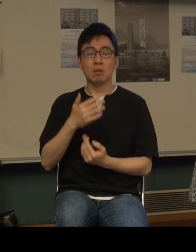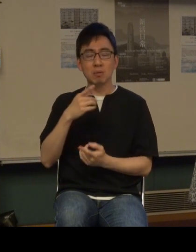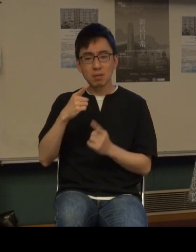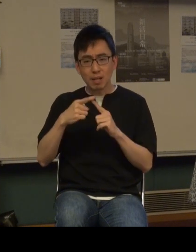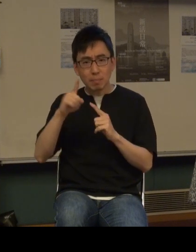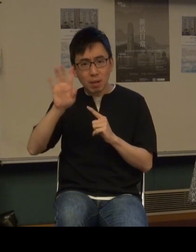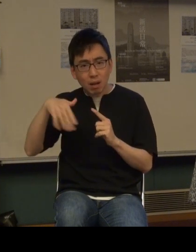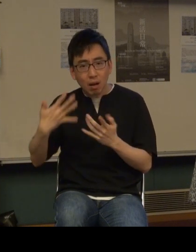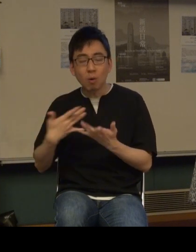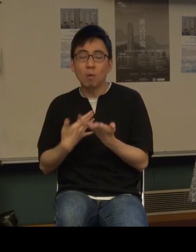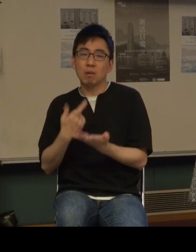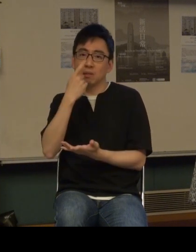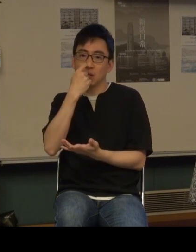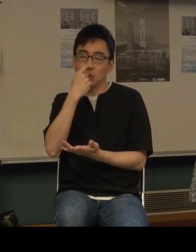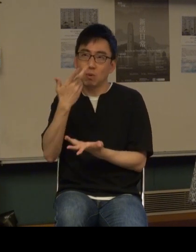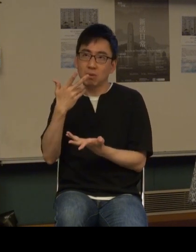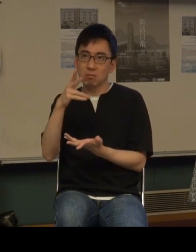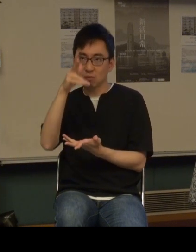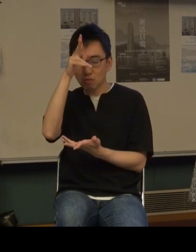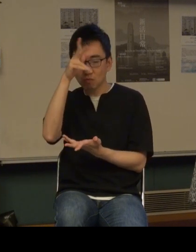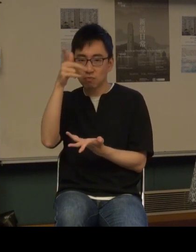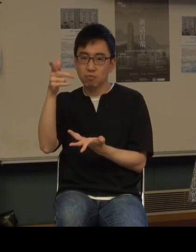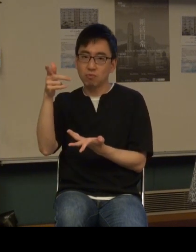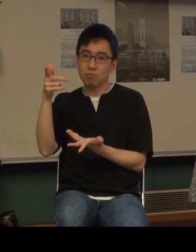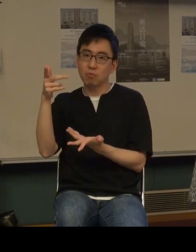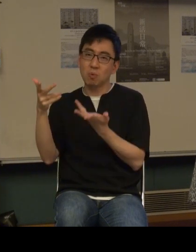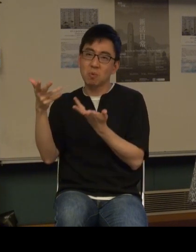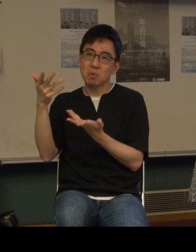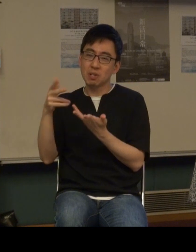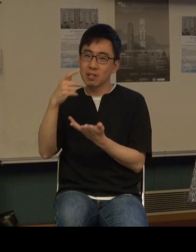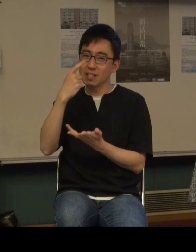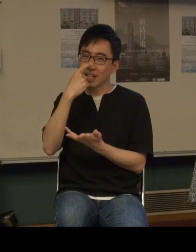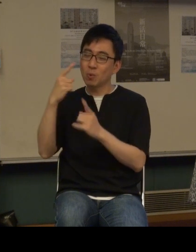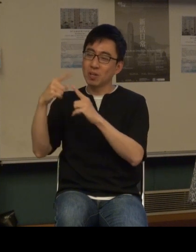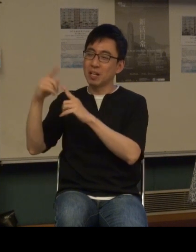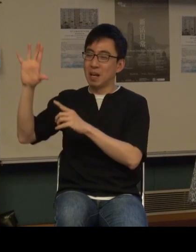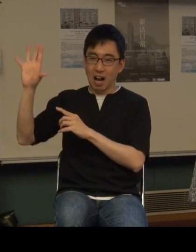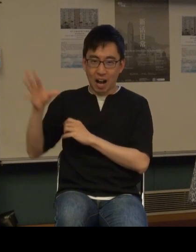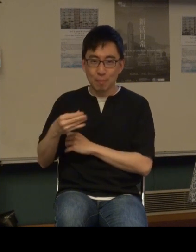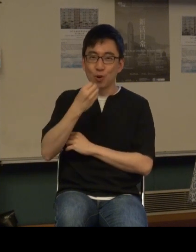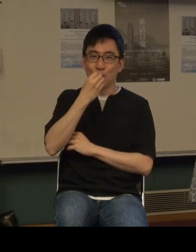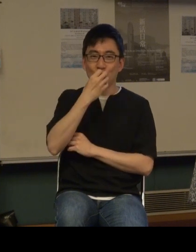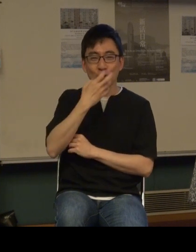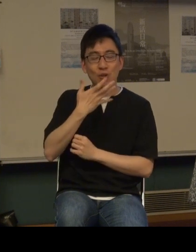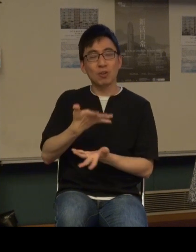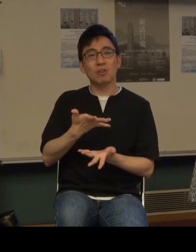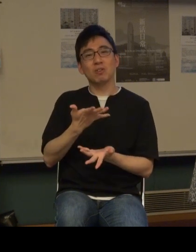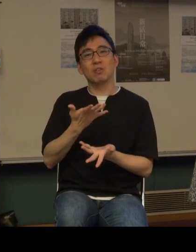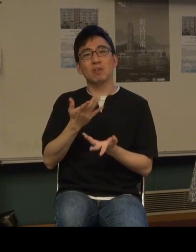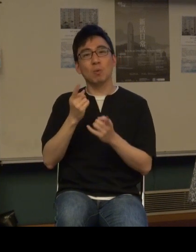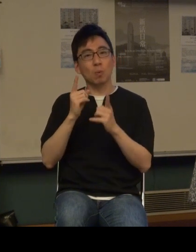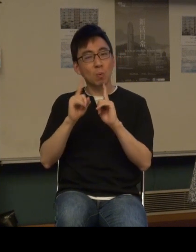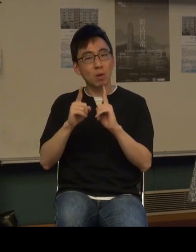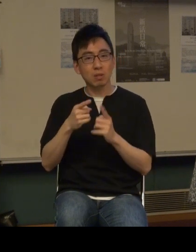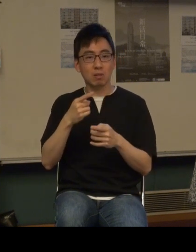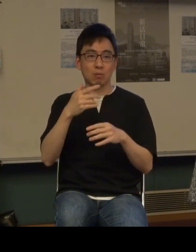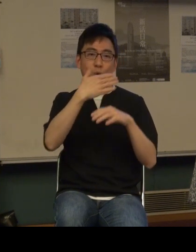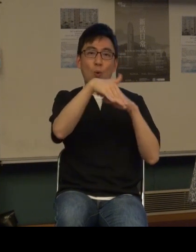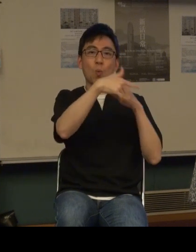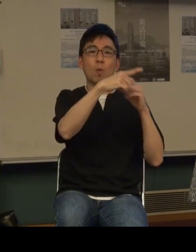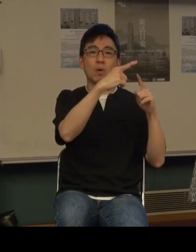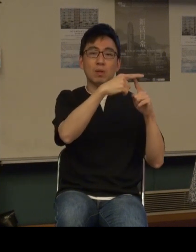咧都係英國政府跟隨住即係英國人嚟到嘅外地嘅建築師啦，或者係一啲外國